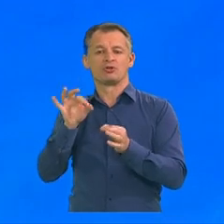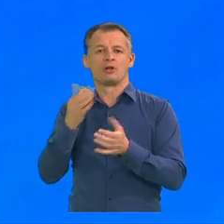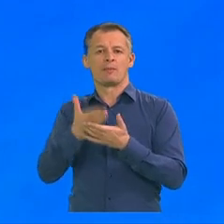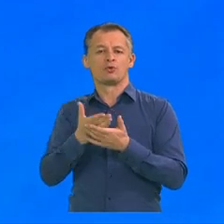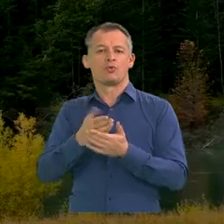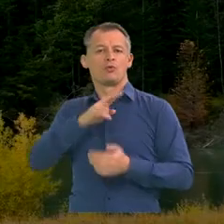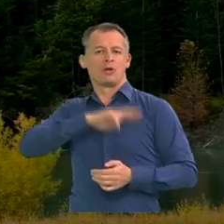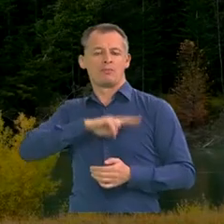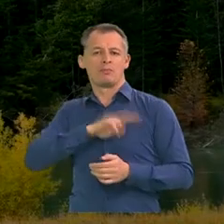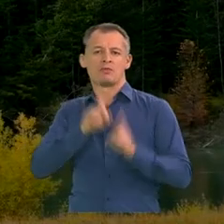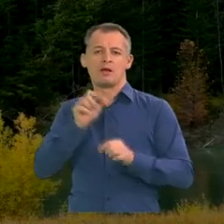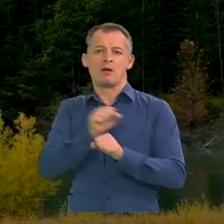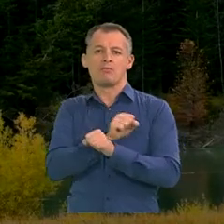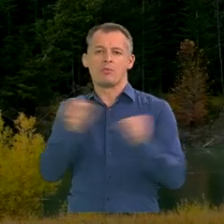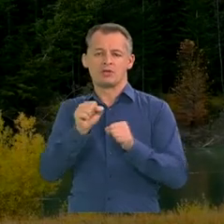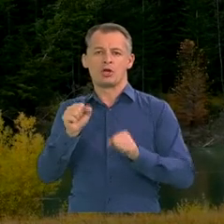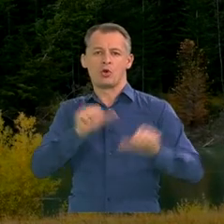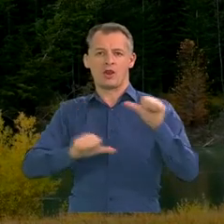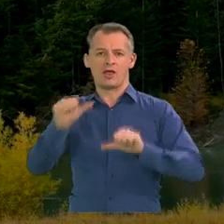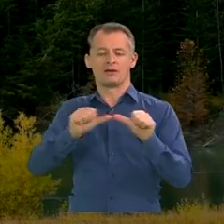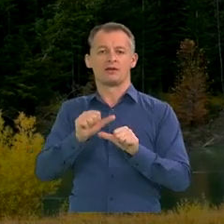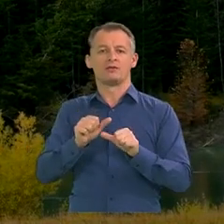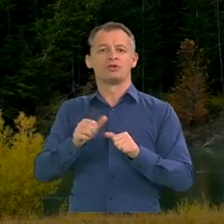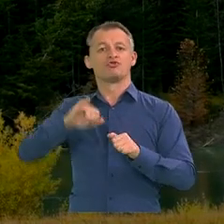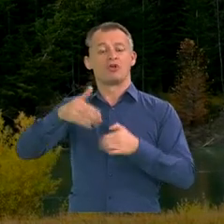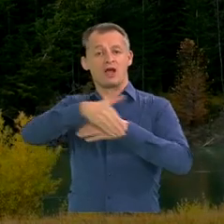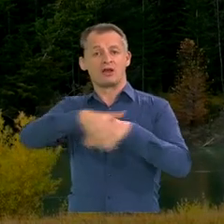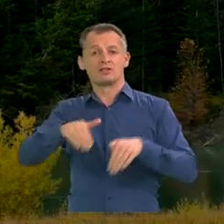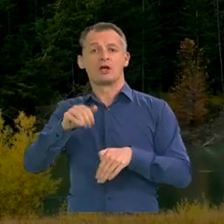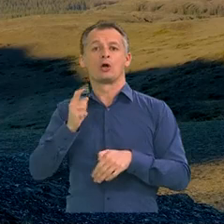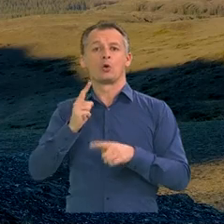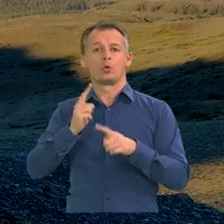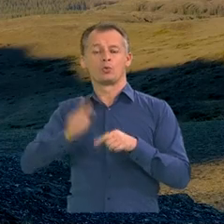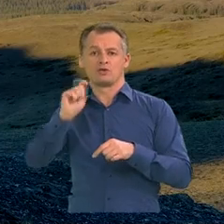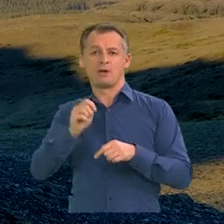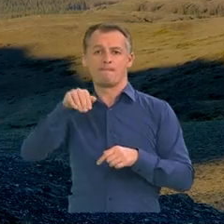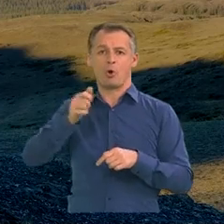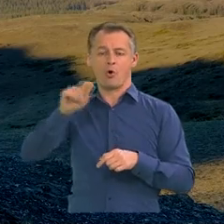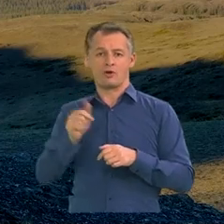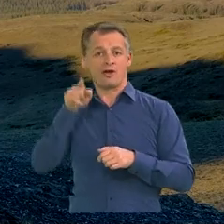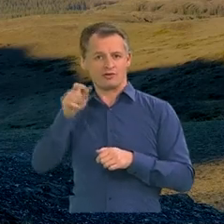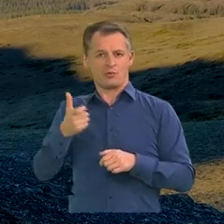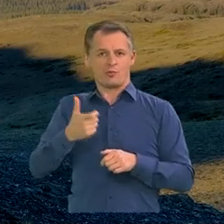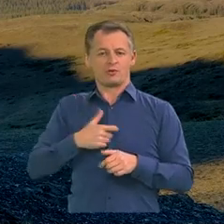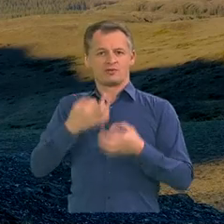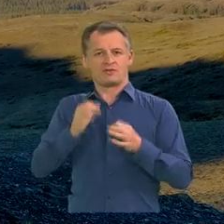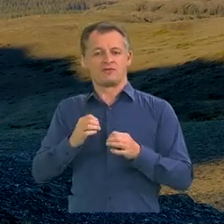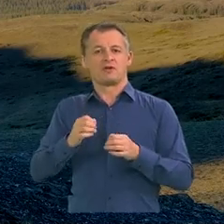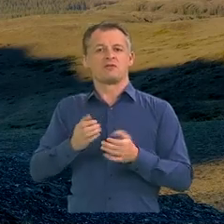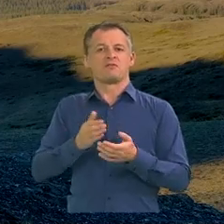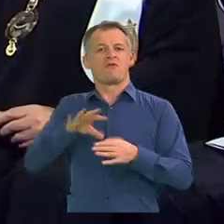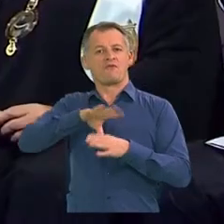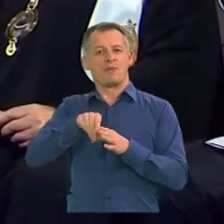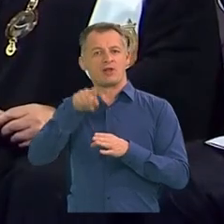nuclear. Unul dintre ele s-ar afla în munții Altai, la granița cu Mongolia. Aici, speculează presa, ar fi deja locatari permanenți familia și